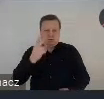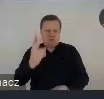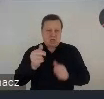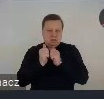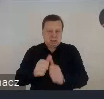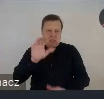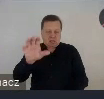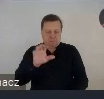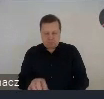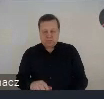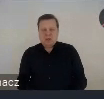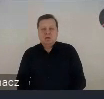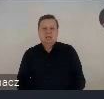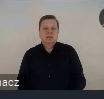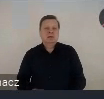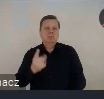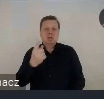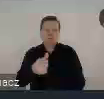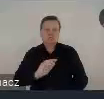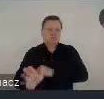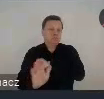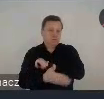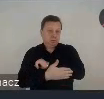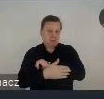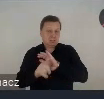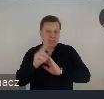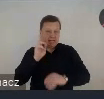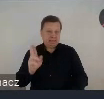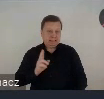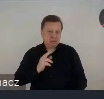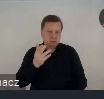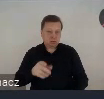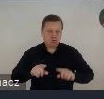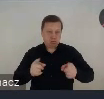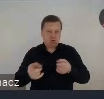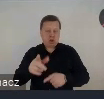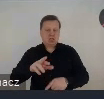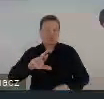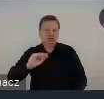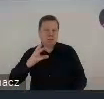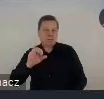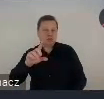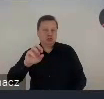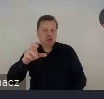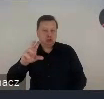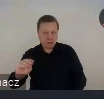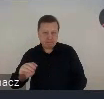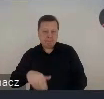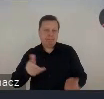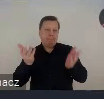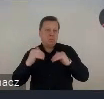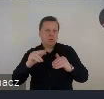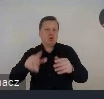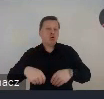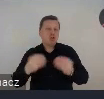zadania. Pierwsze zadanie to jest wsparcie instytucjonalne i infrastrukturalne organizacji rzemieślniczych. Drugi, rozwój